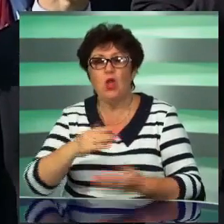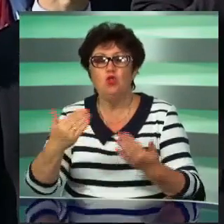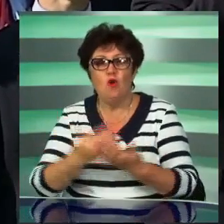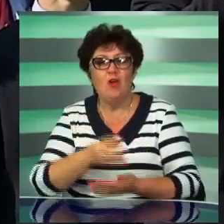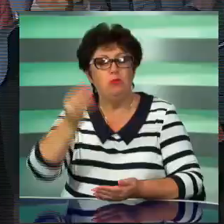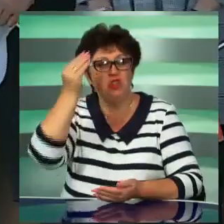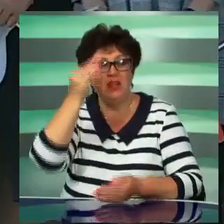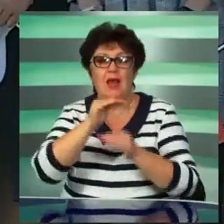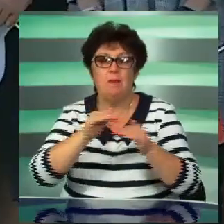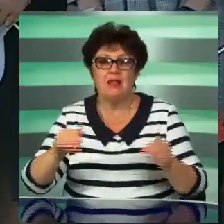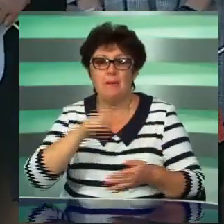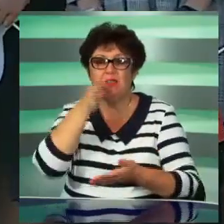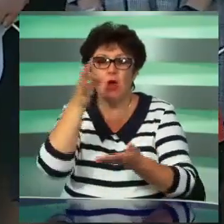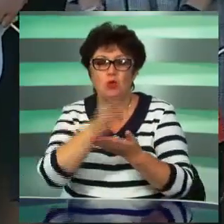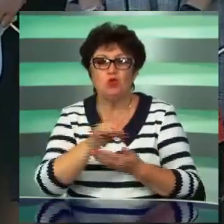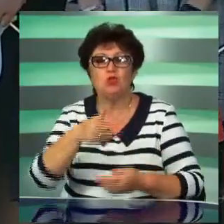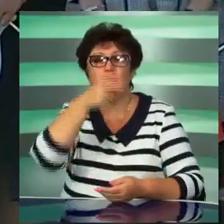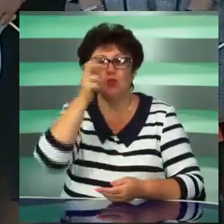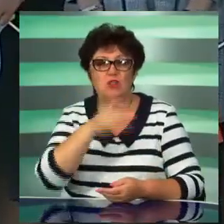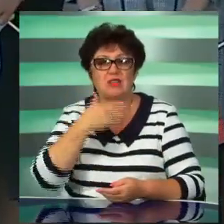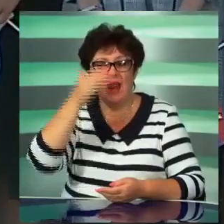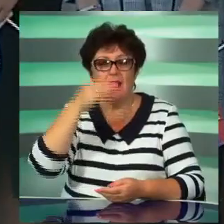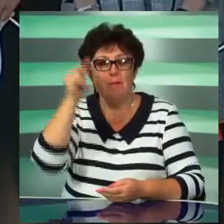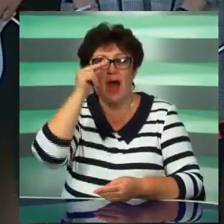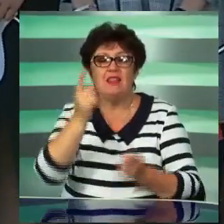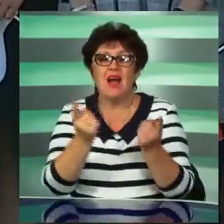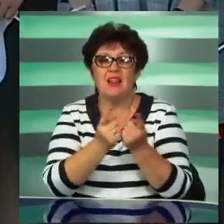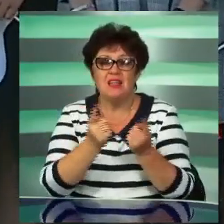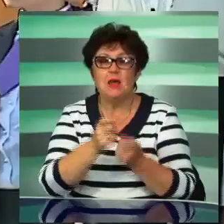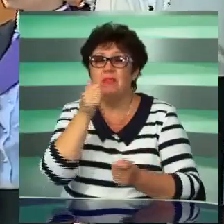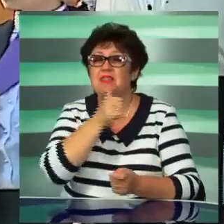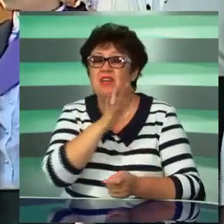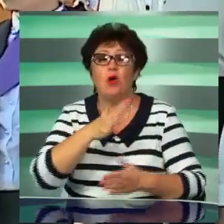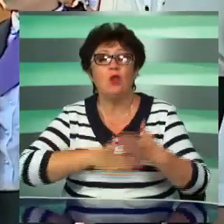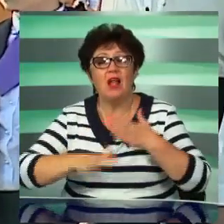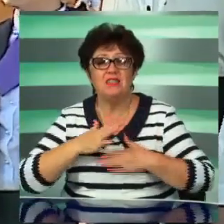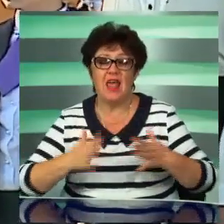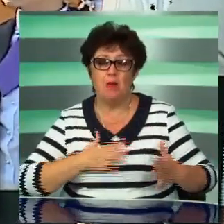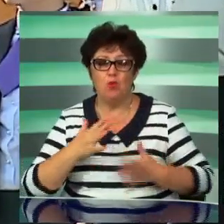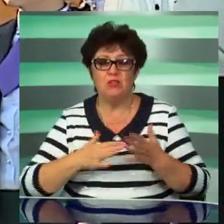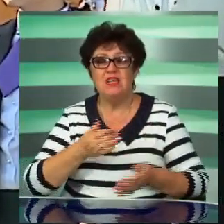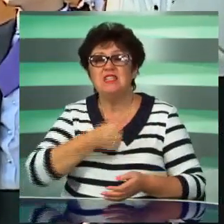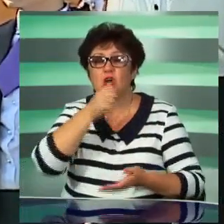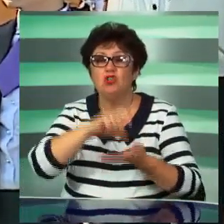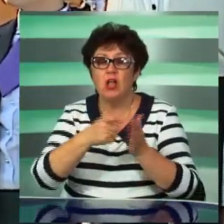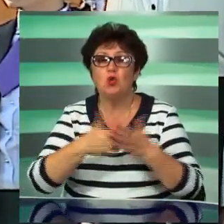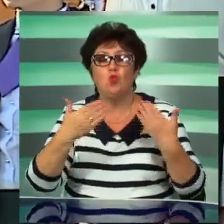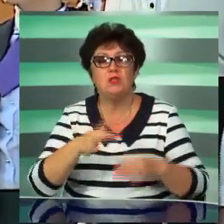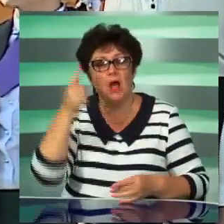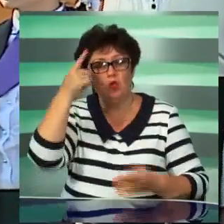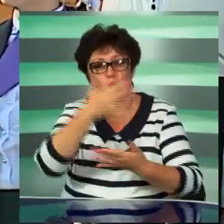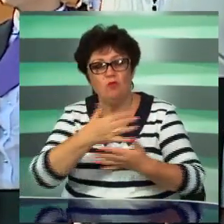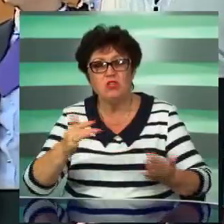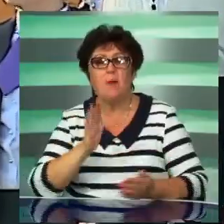впечатления. Ребята признаются, что соскучились за лето по одноклассникам, не скрывают радостных эмоций. Старшеклассники уже задумываются